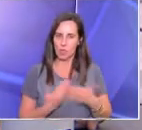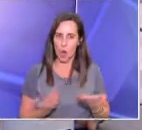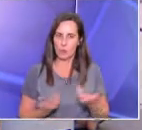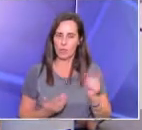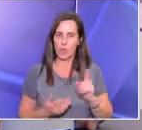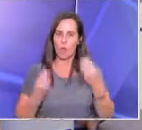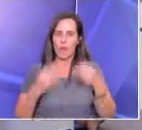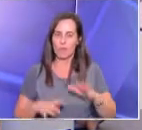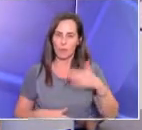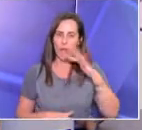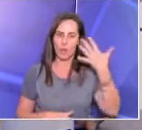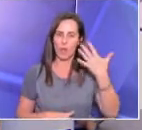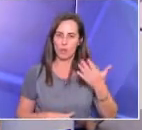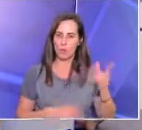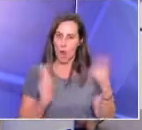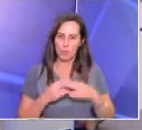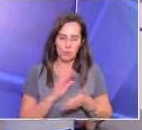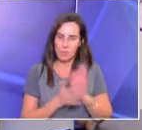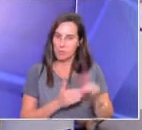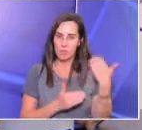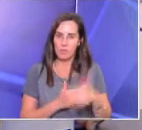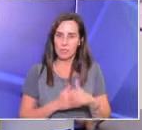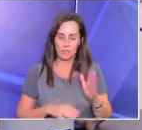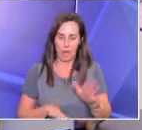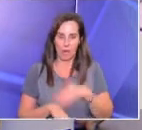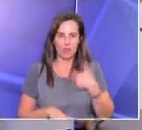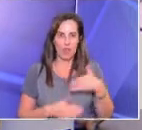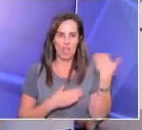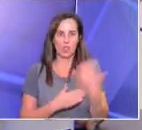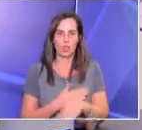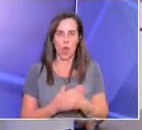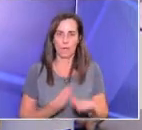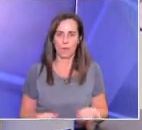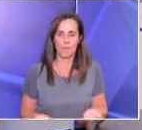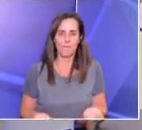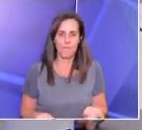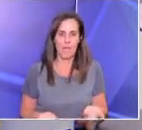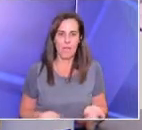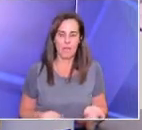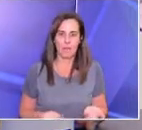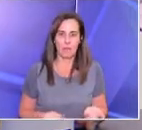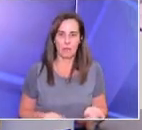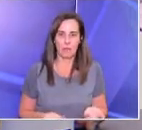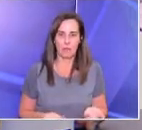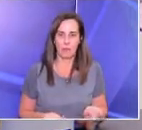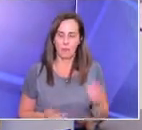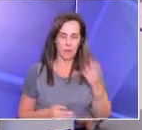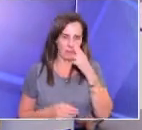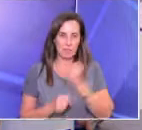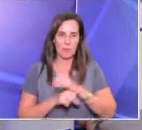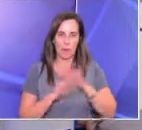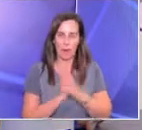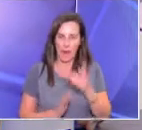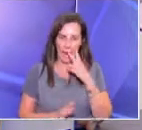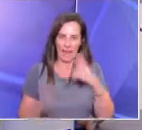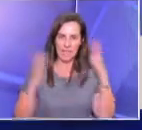שהוא מפסיד ועוד 5 שנים הוא יחזור. זה אווירה של סוף קריירה, ו... יורים בכל התותחים. אגב, ראית